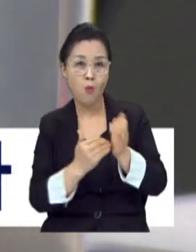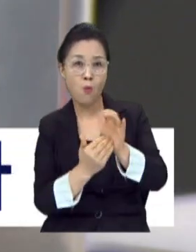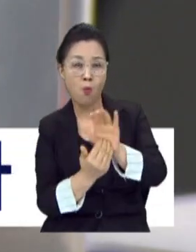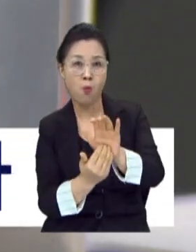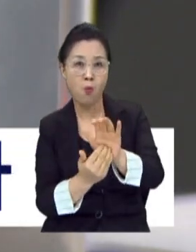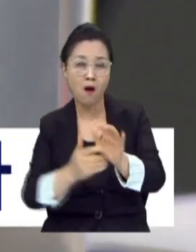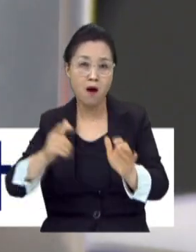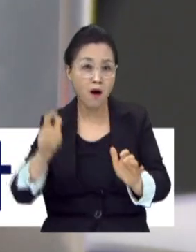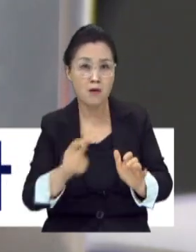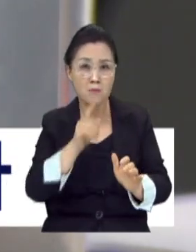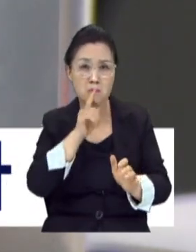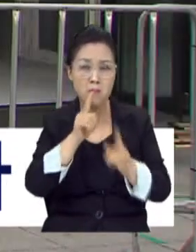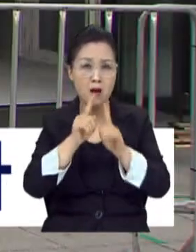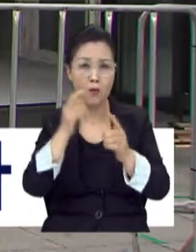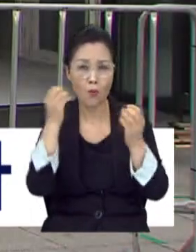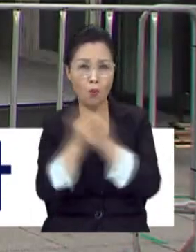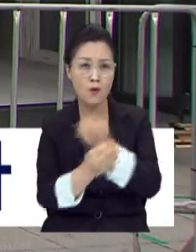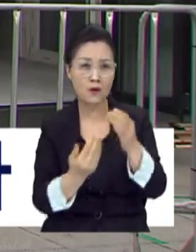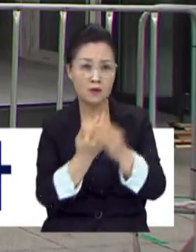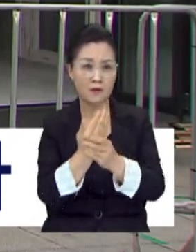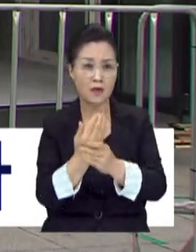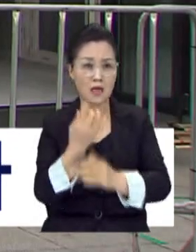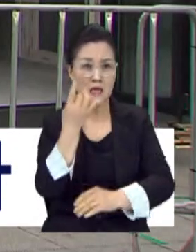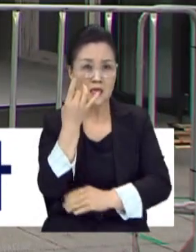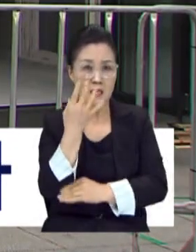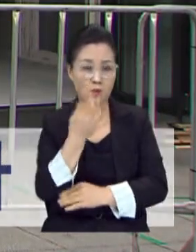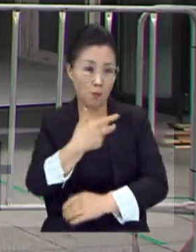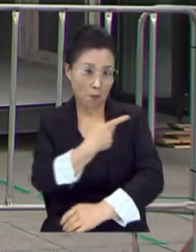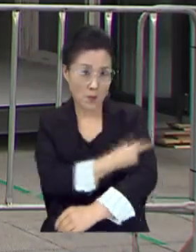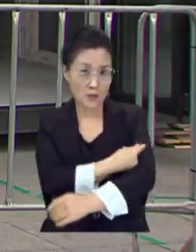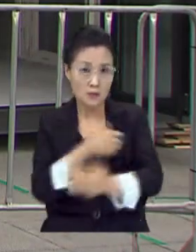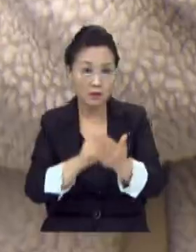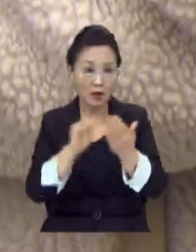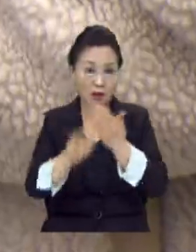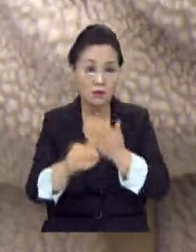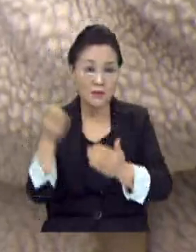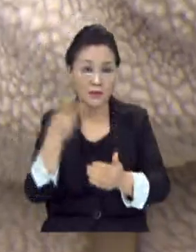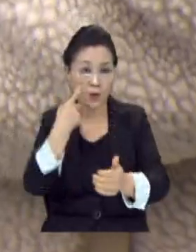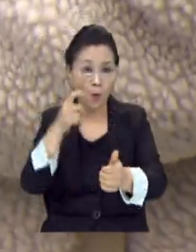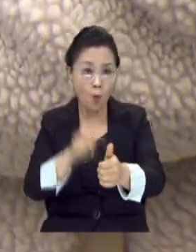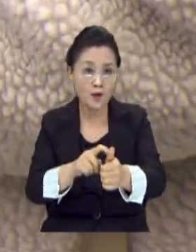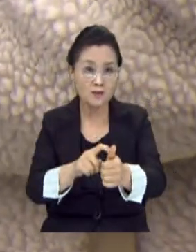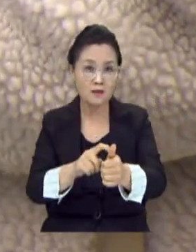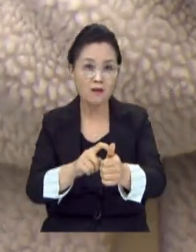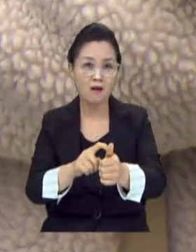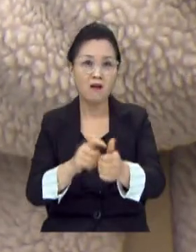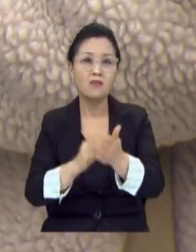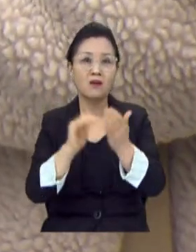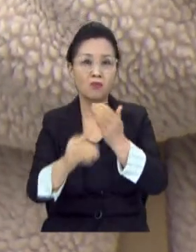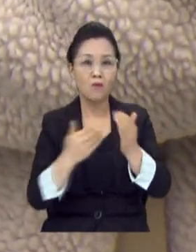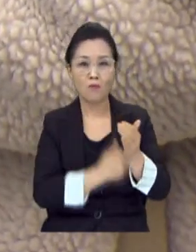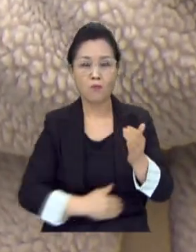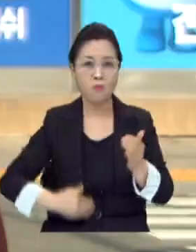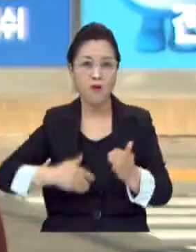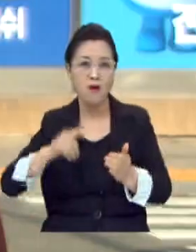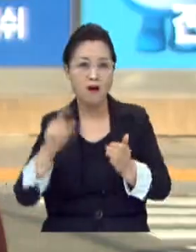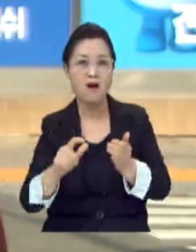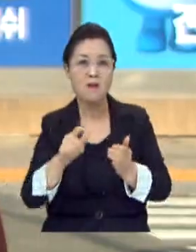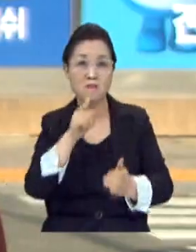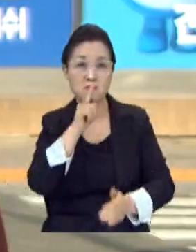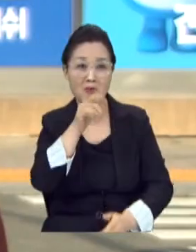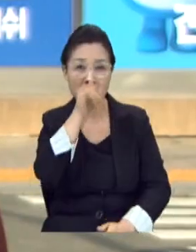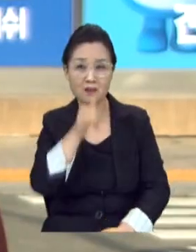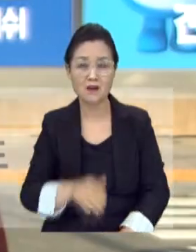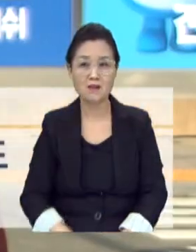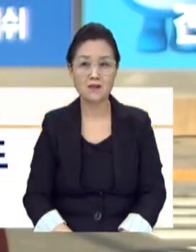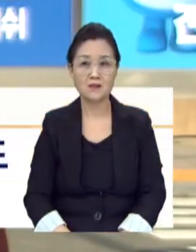이야기가 돌고 있습니다 기존 백신 항체의 다가 확진을 통한 면역력 까지 지니게 됐다 는 설명입니다 경기를